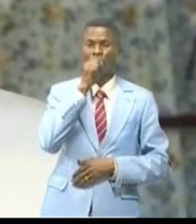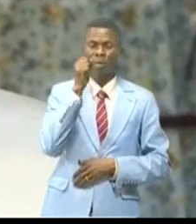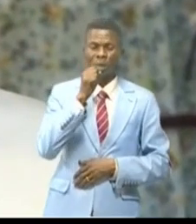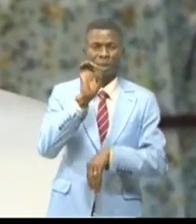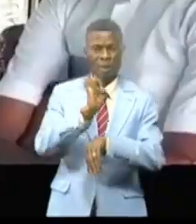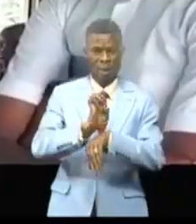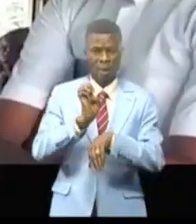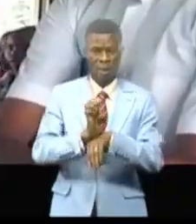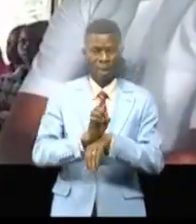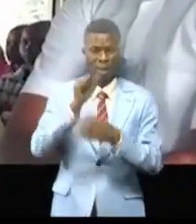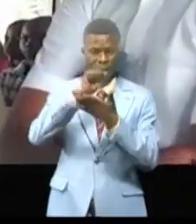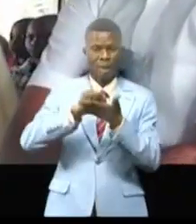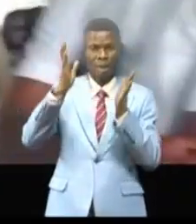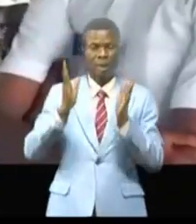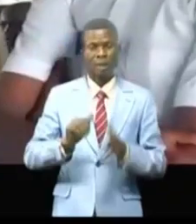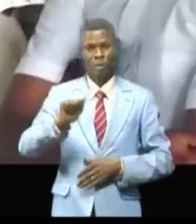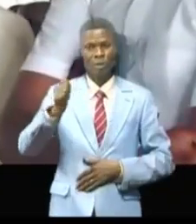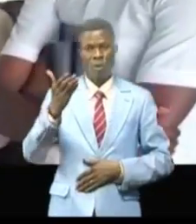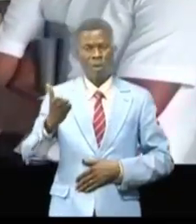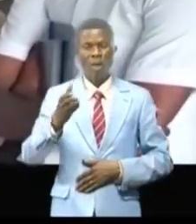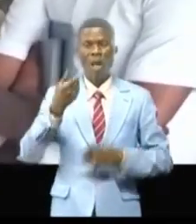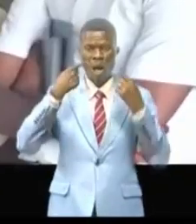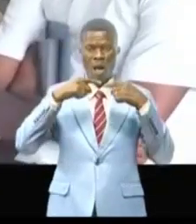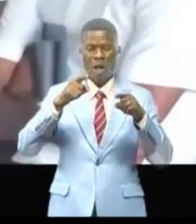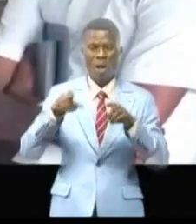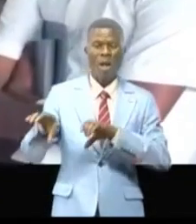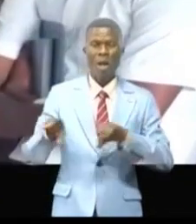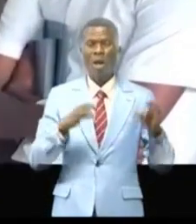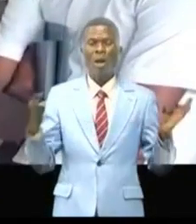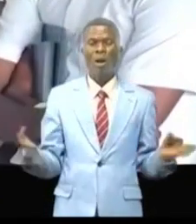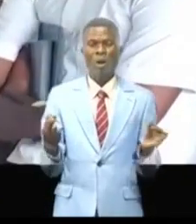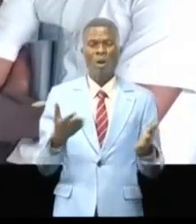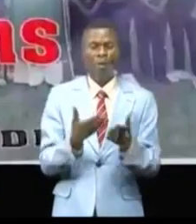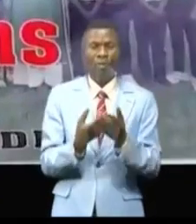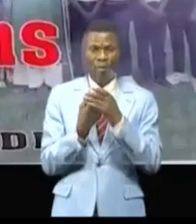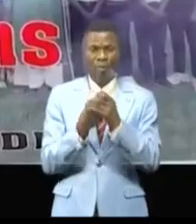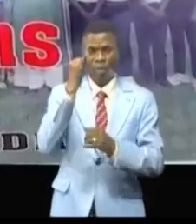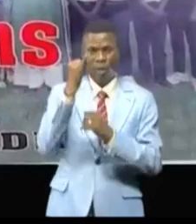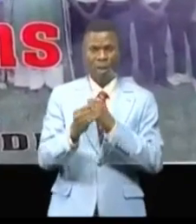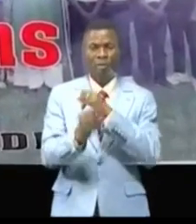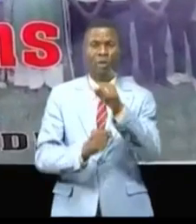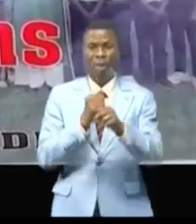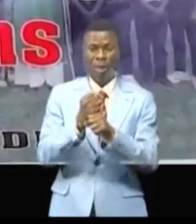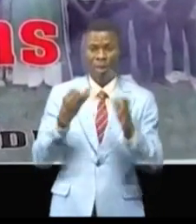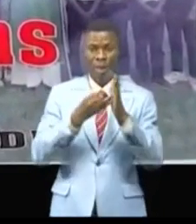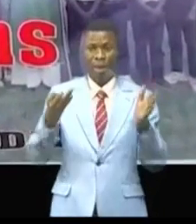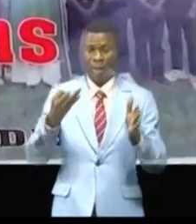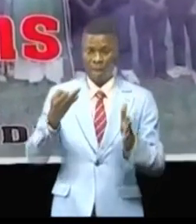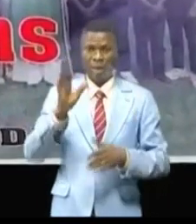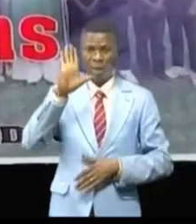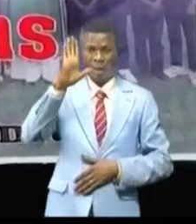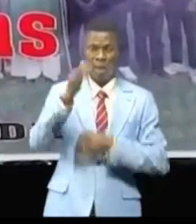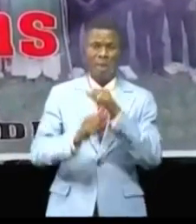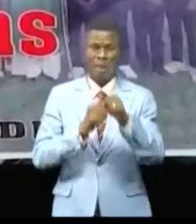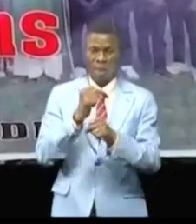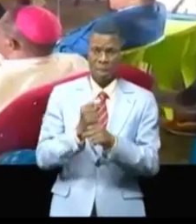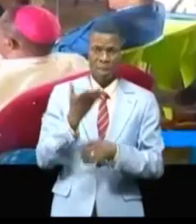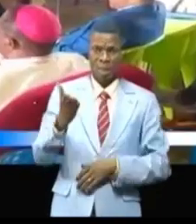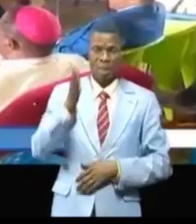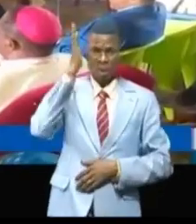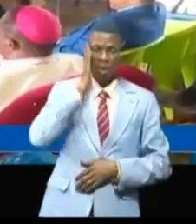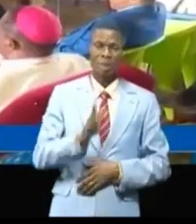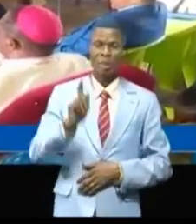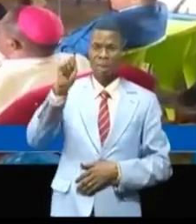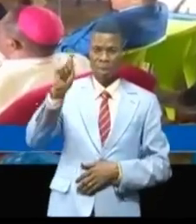par les séminaristes eux-mêmes. Rappelons que cette cérémonie sur la clôture du jubilé du diamant du petit séminaire Sainte-Thérèse de